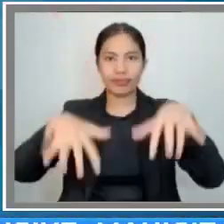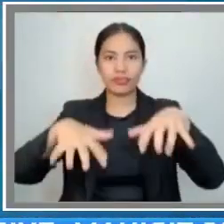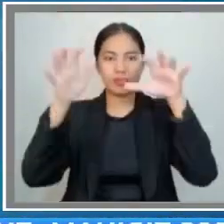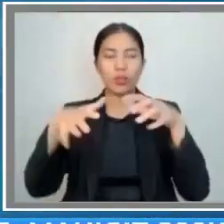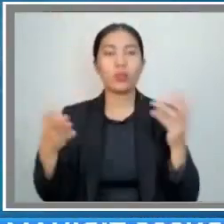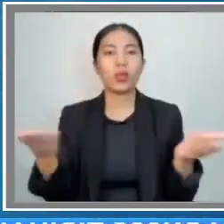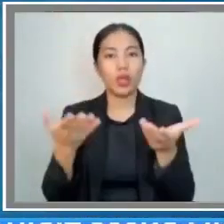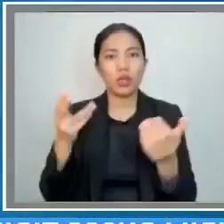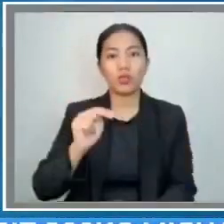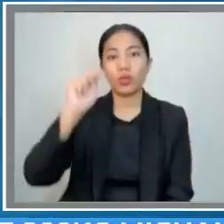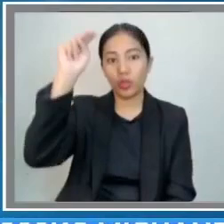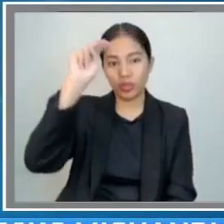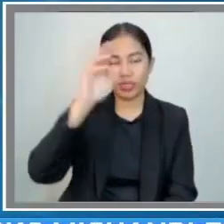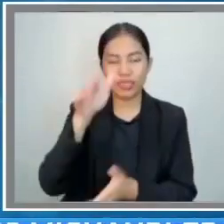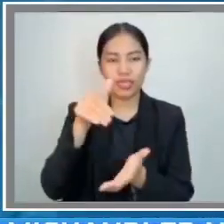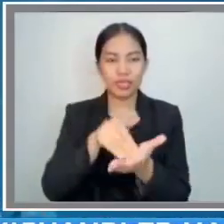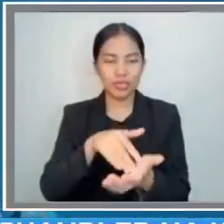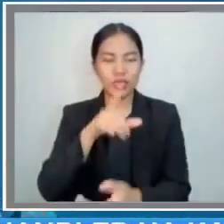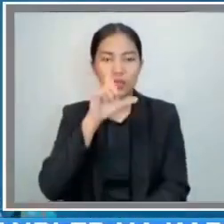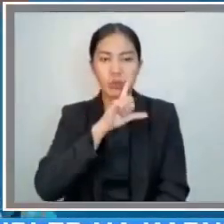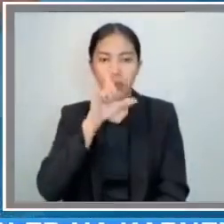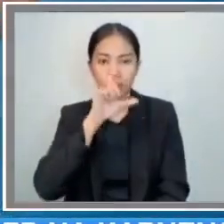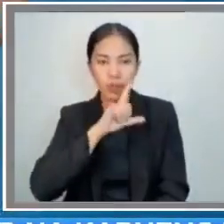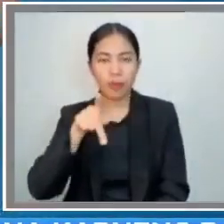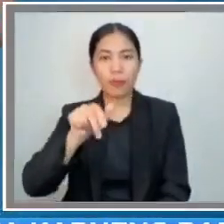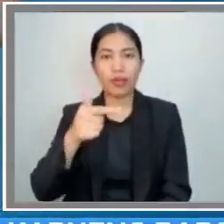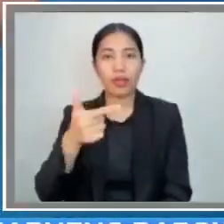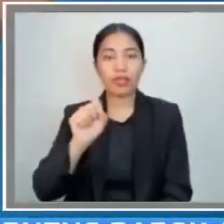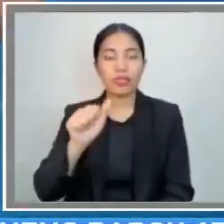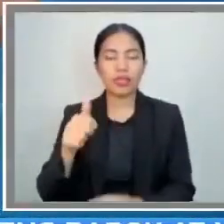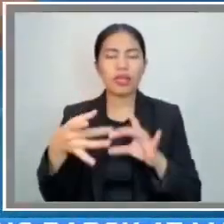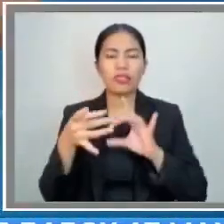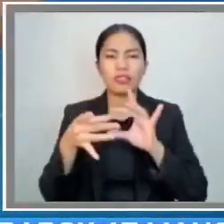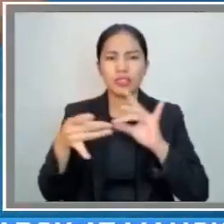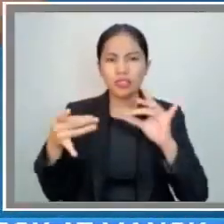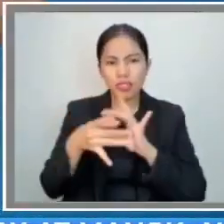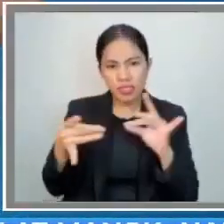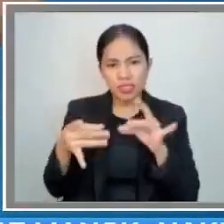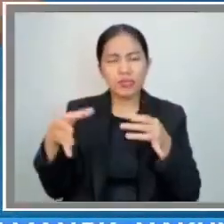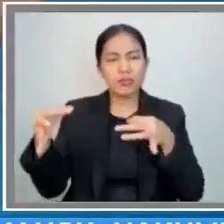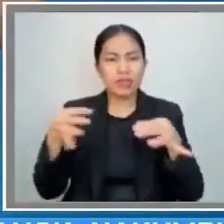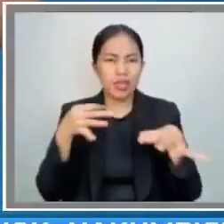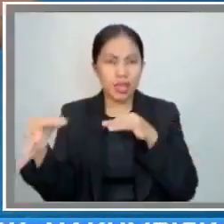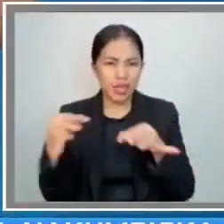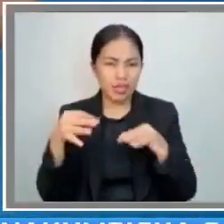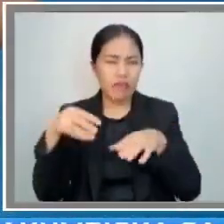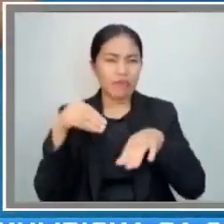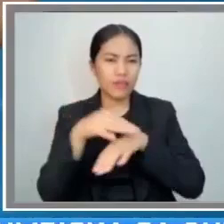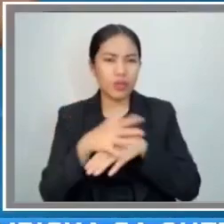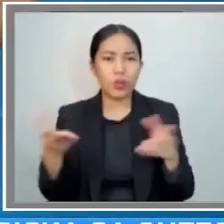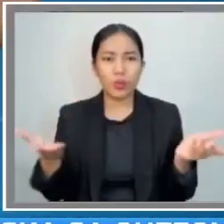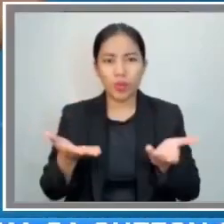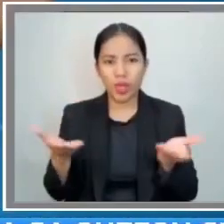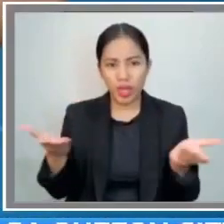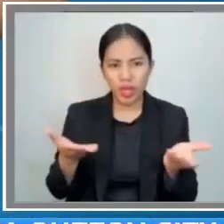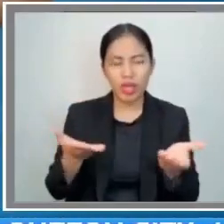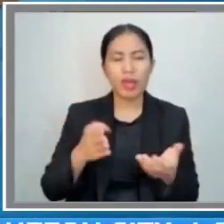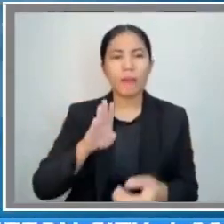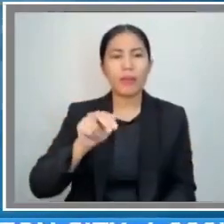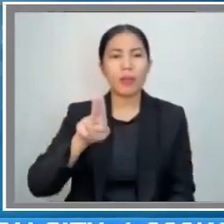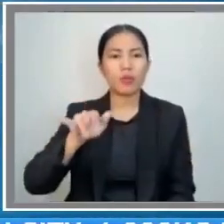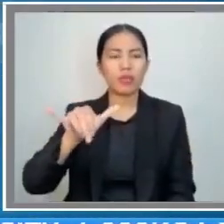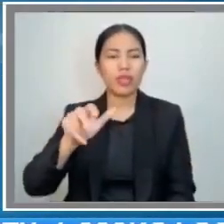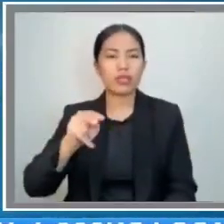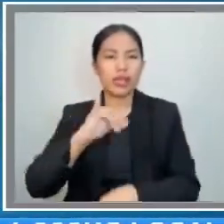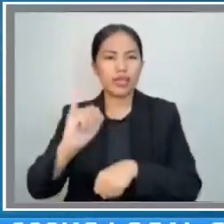Central Luzon. Ayon sa PAGASA, apektado ang ilang panig ng Cagayan, Babuyan Group of Islands at Aurora.